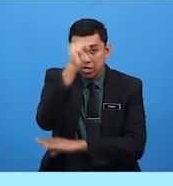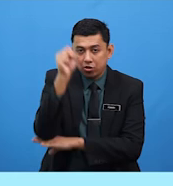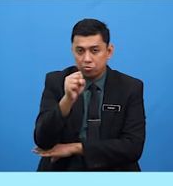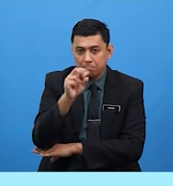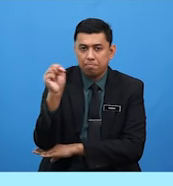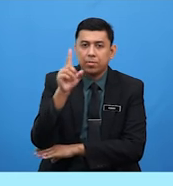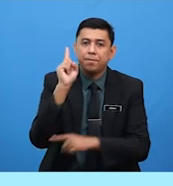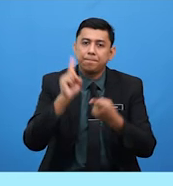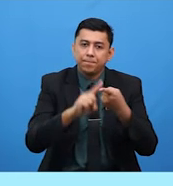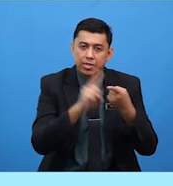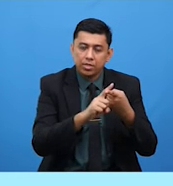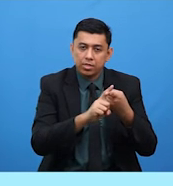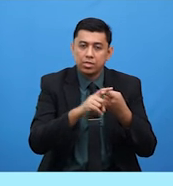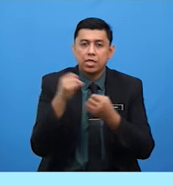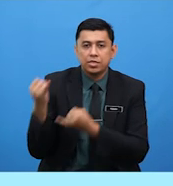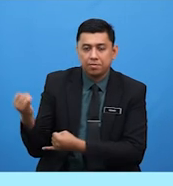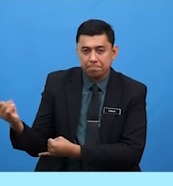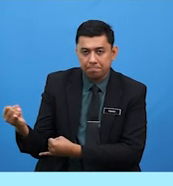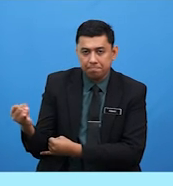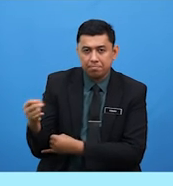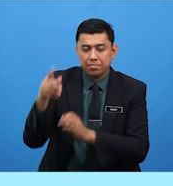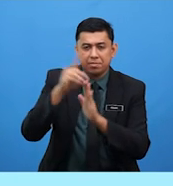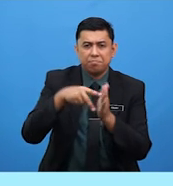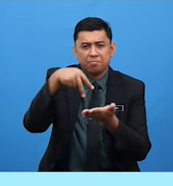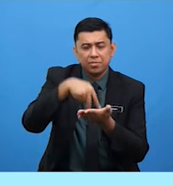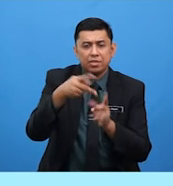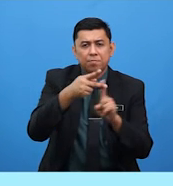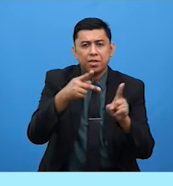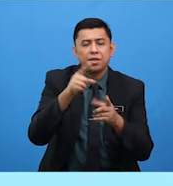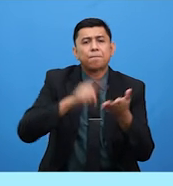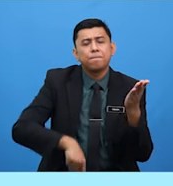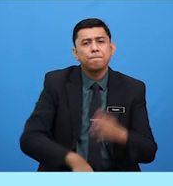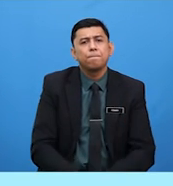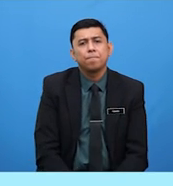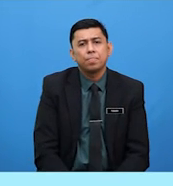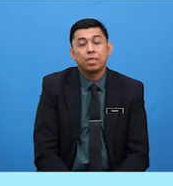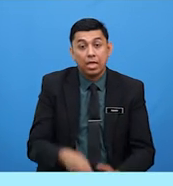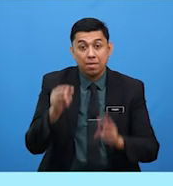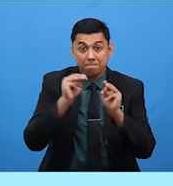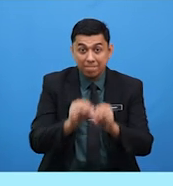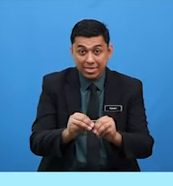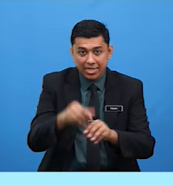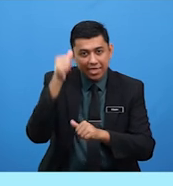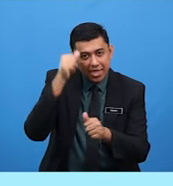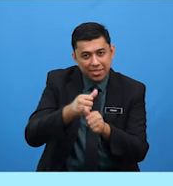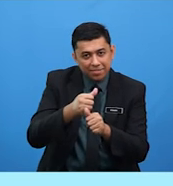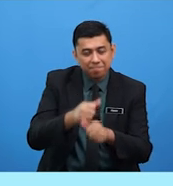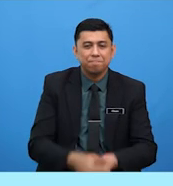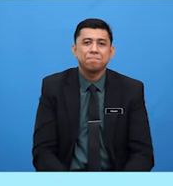Soalan pertama, jirin terdiri daripada apa? Masih ingatkan, murid-murid?